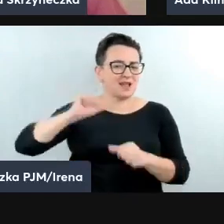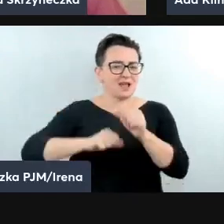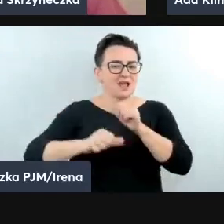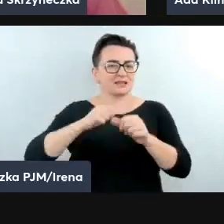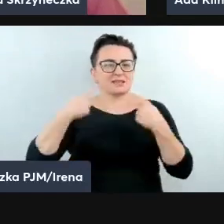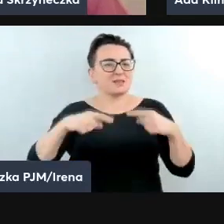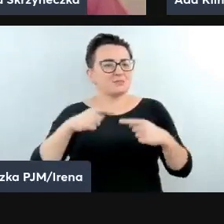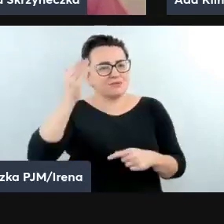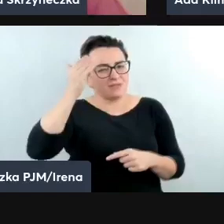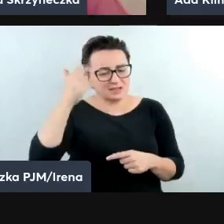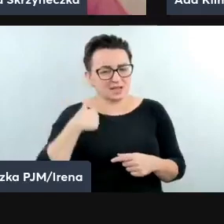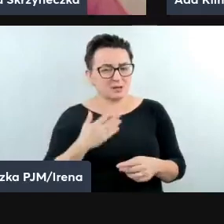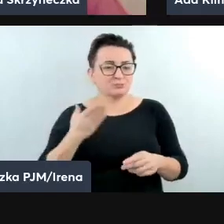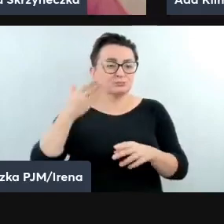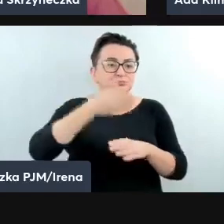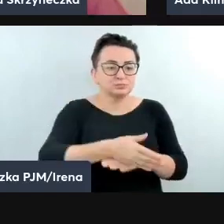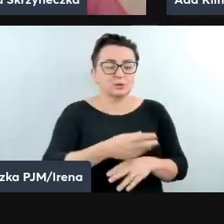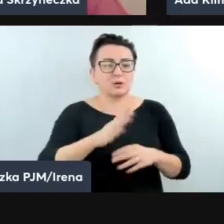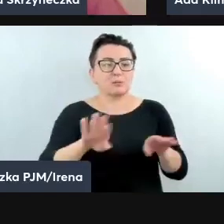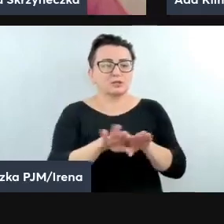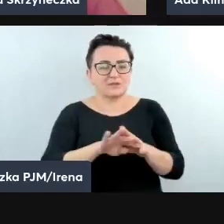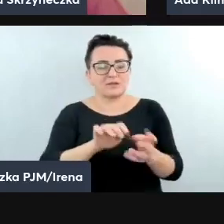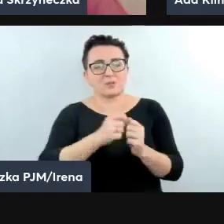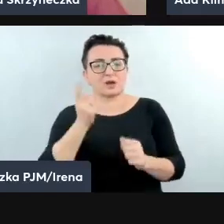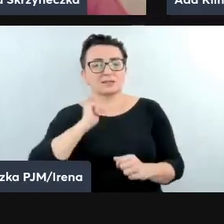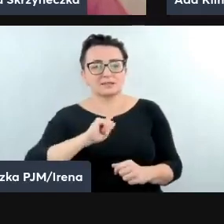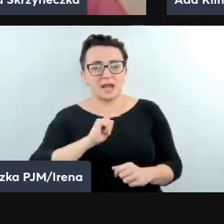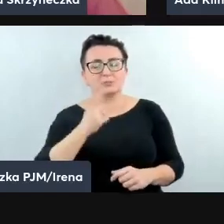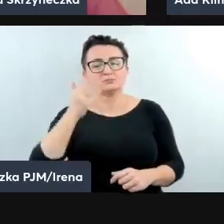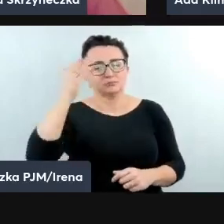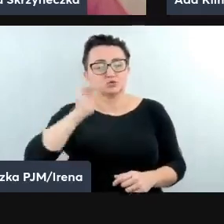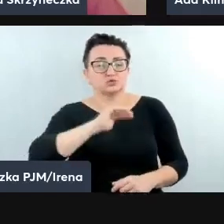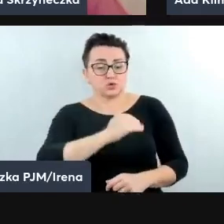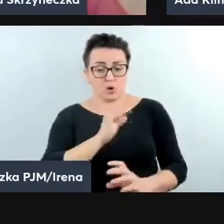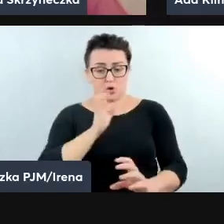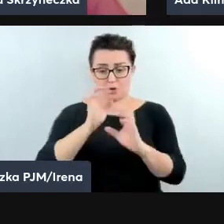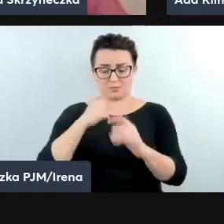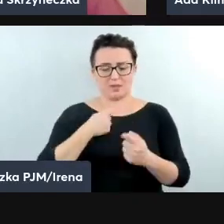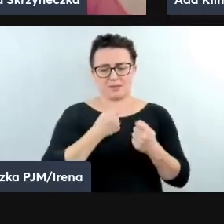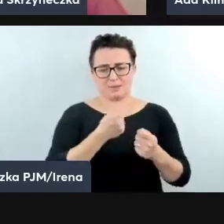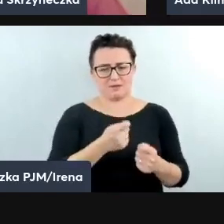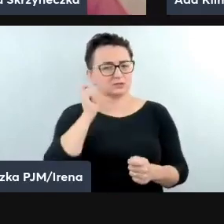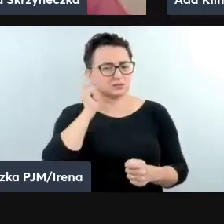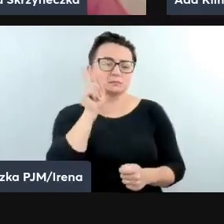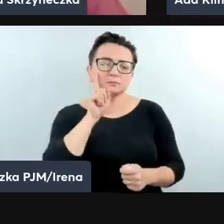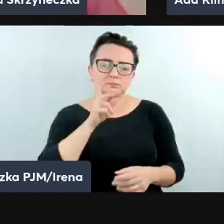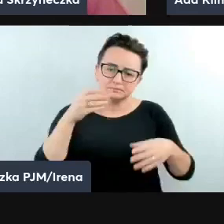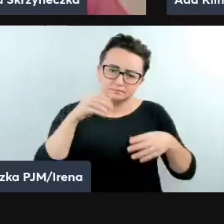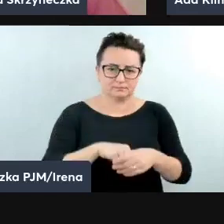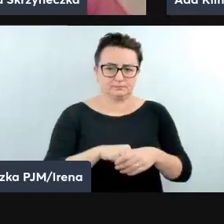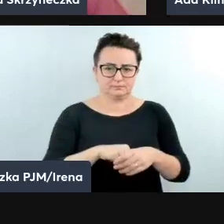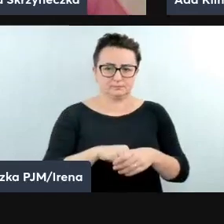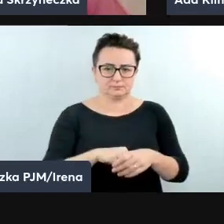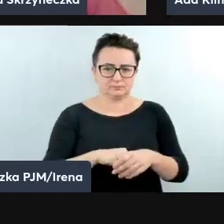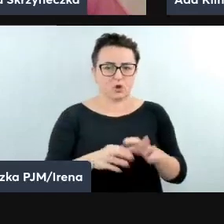no to jednak zawsze w komunikacji ze szkołą zachęcam, żeby byli i chłopcy, i dziewczyny, żeby wszyscy otrzymali tą wiedzę. Też ja